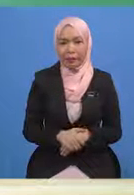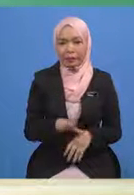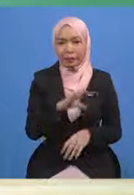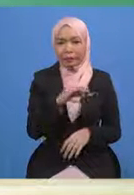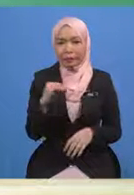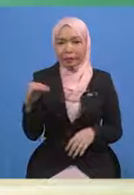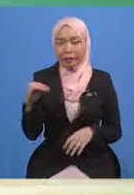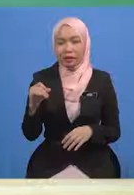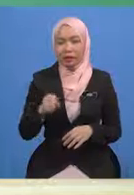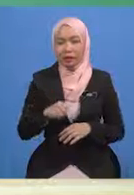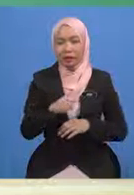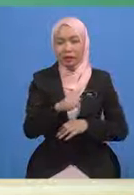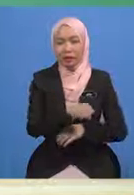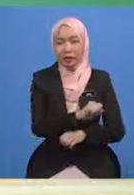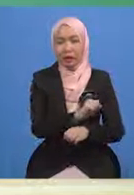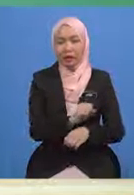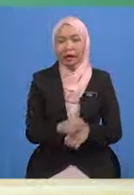dan Sungai Rejang.